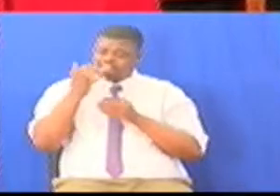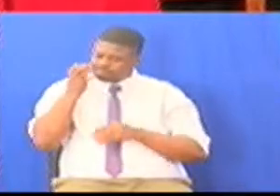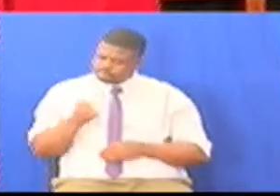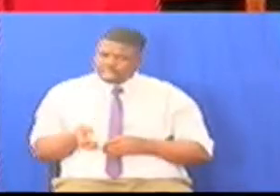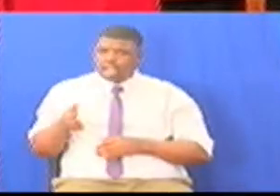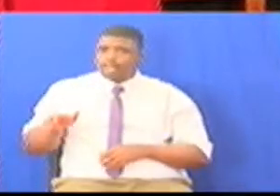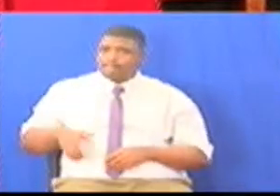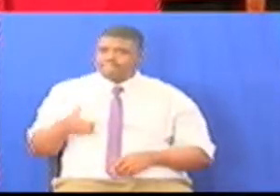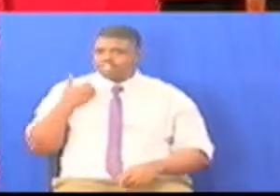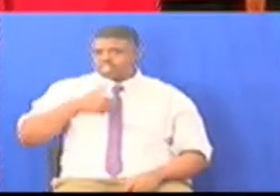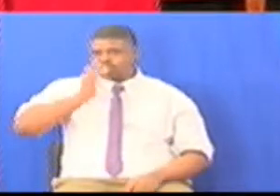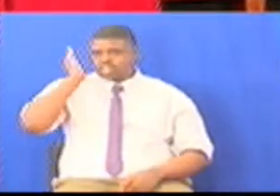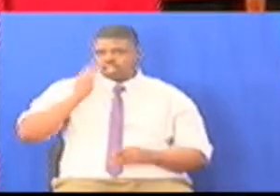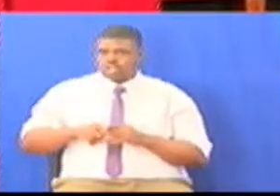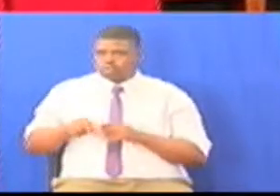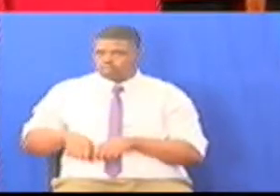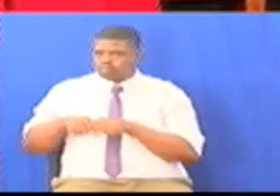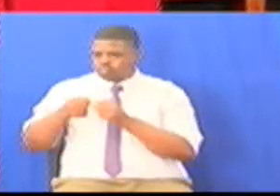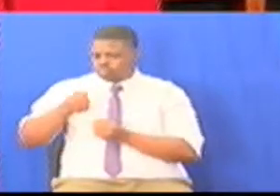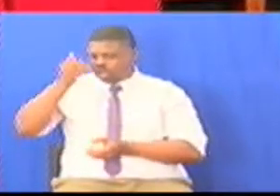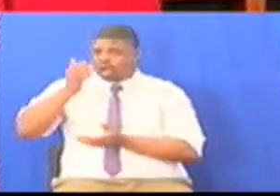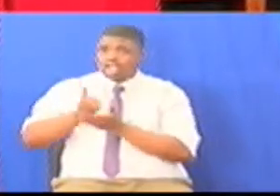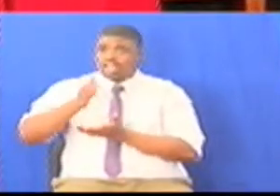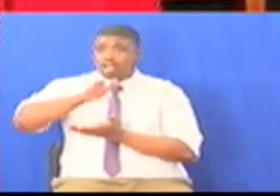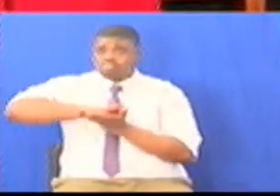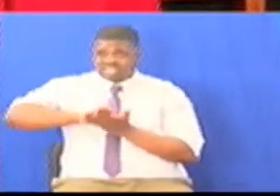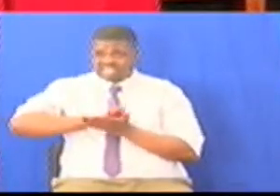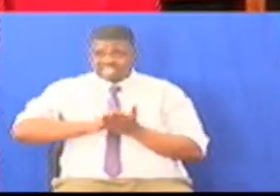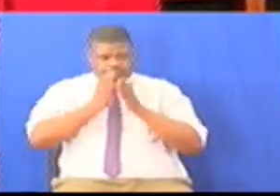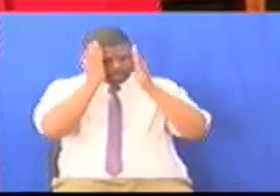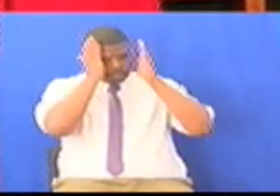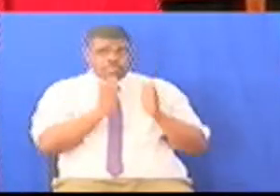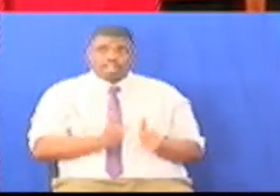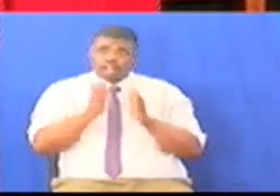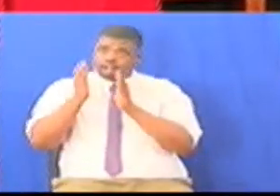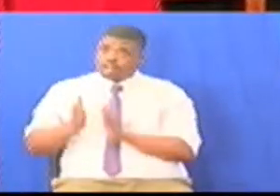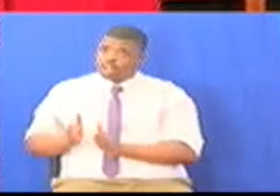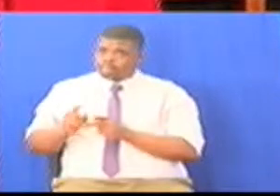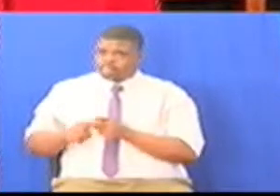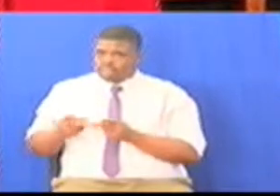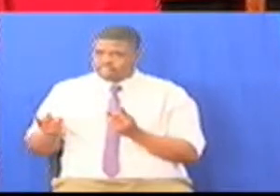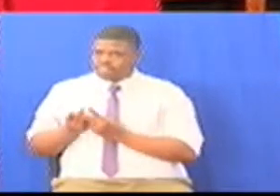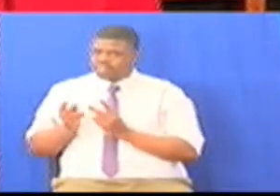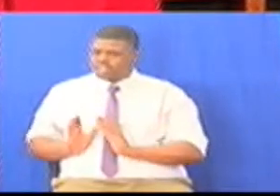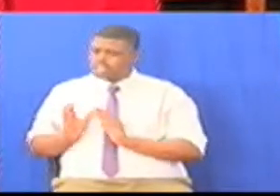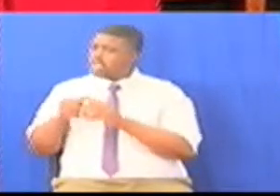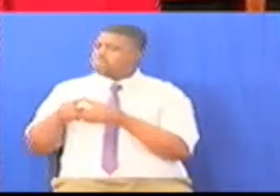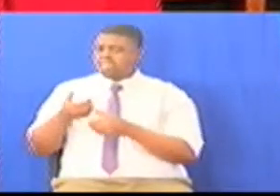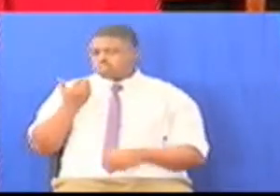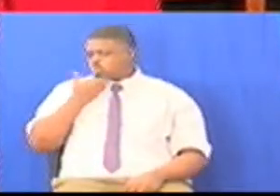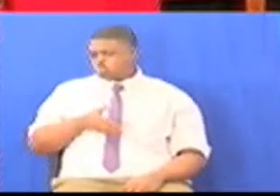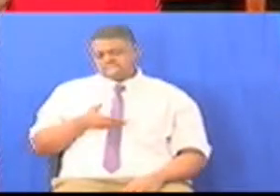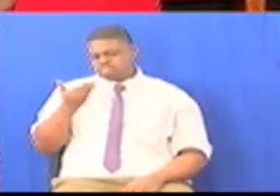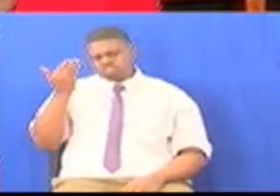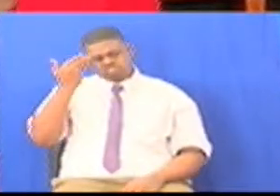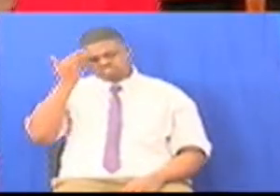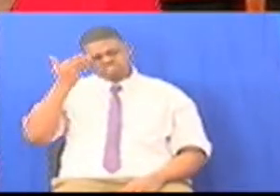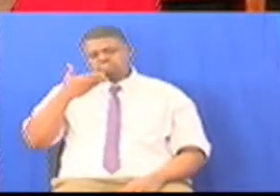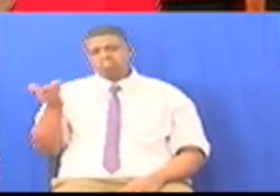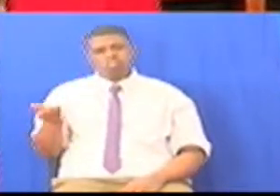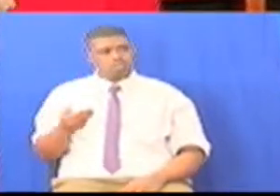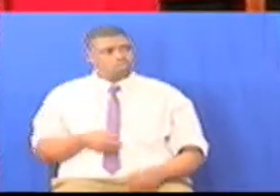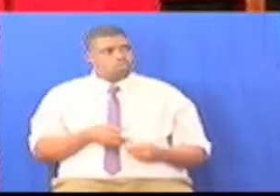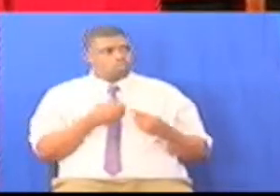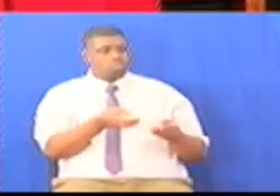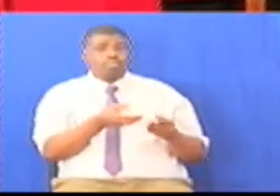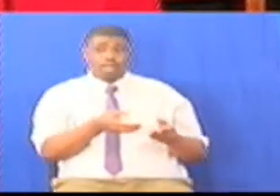katika ukiukwaji wa haki za msingi za binadamu. Aidha, kamati pia haikuona umuhimu wa kuwapa wajibu